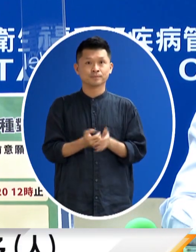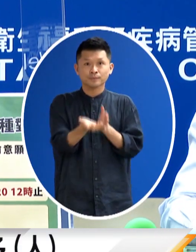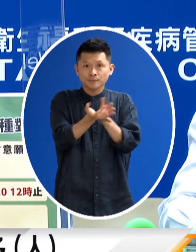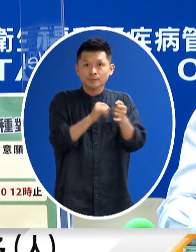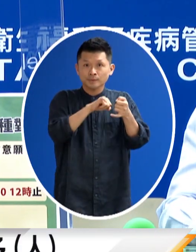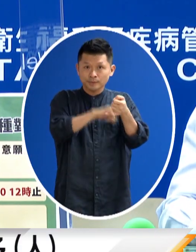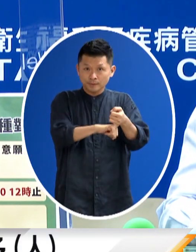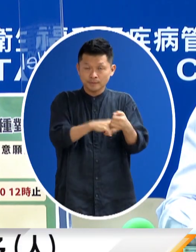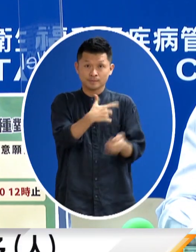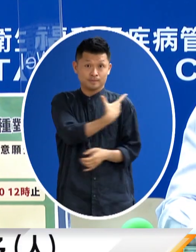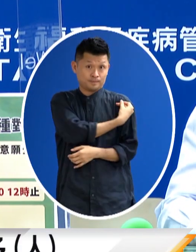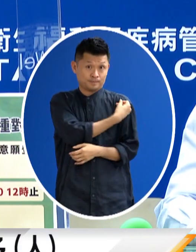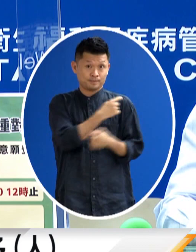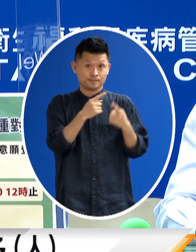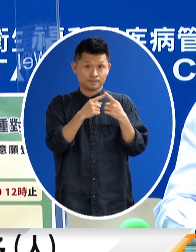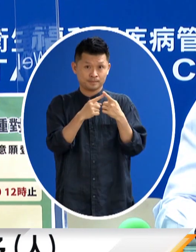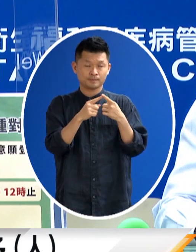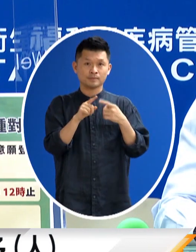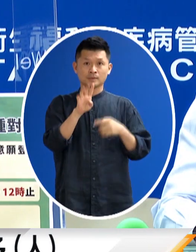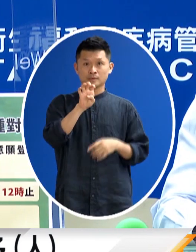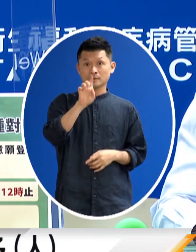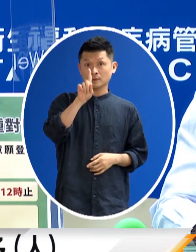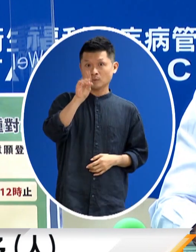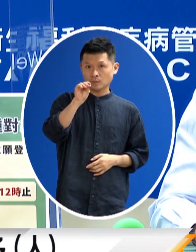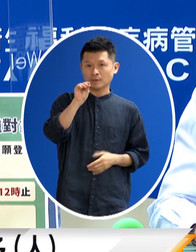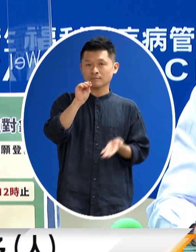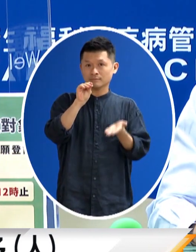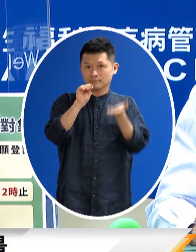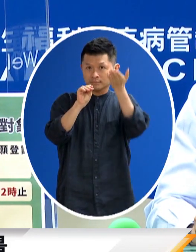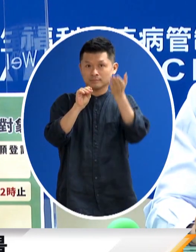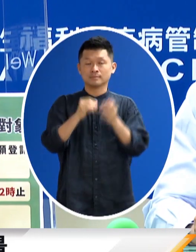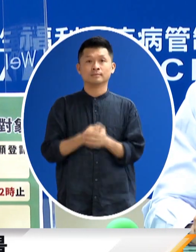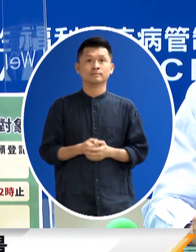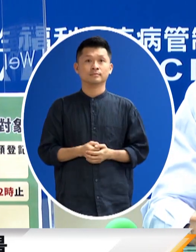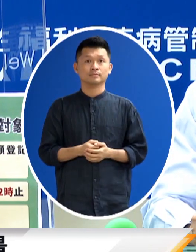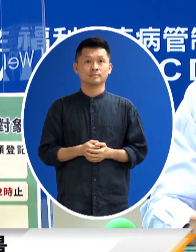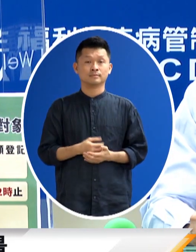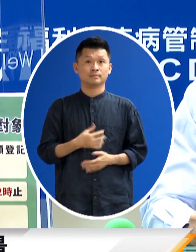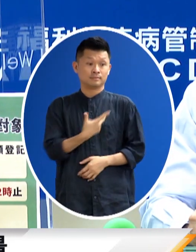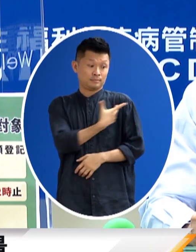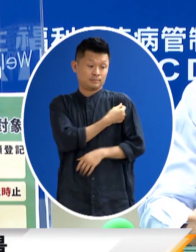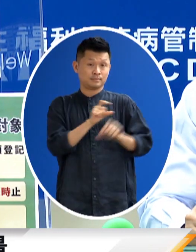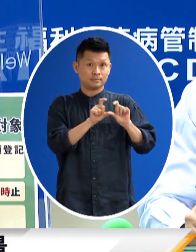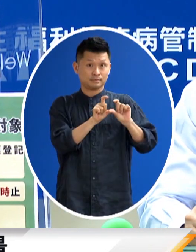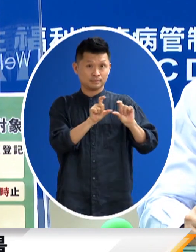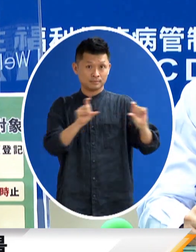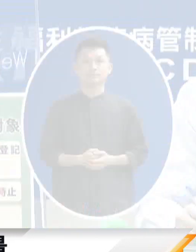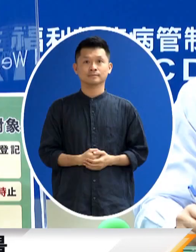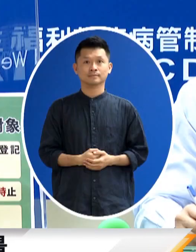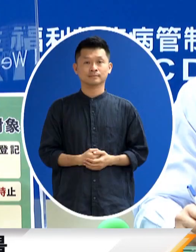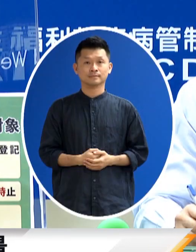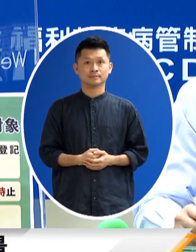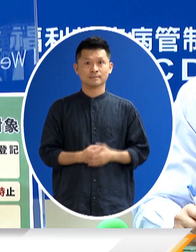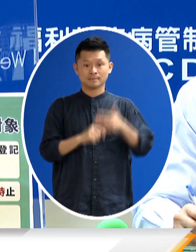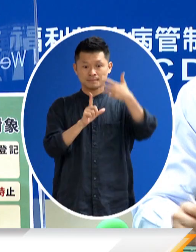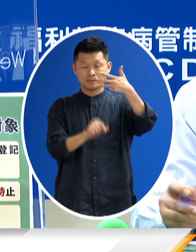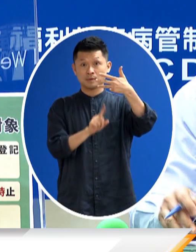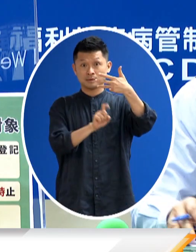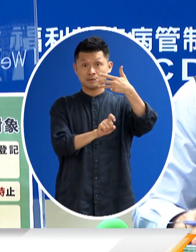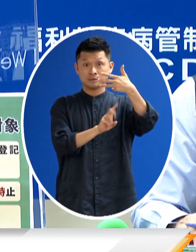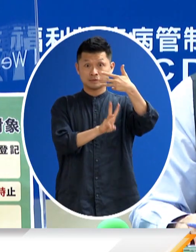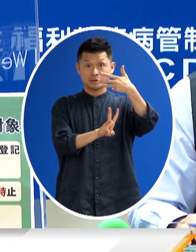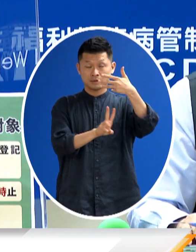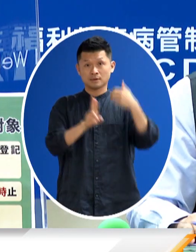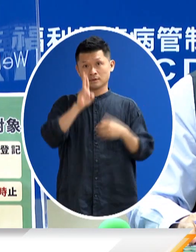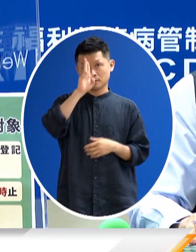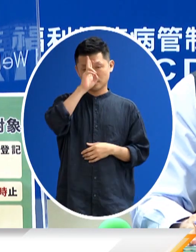来已经预约的大概是已经有41万多，啊，所以这疫苗哈，事实上还有剩余量。8月13号